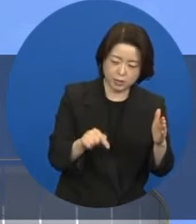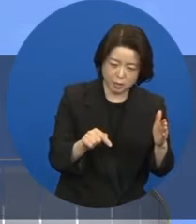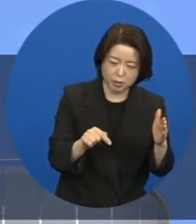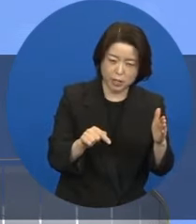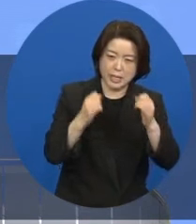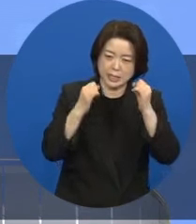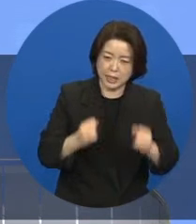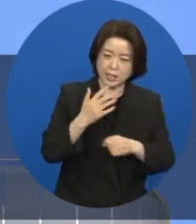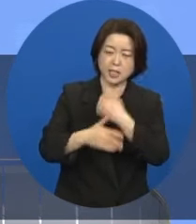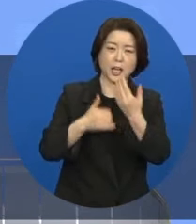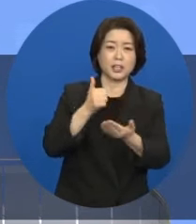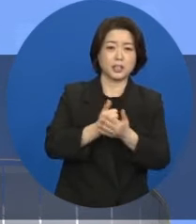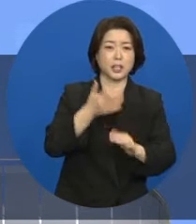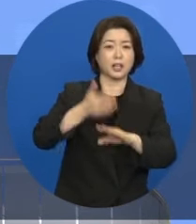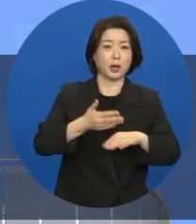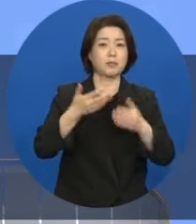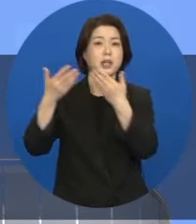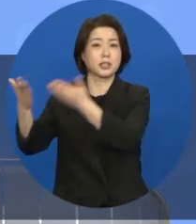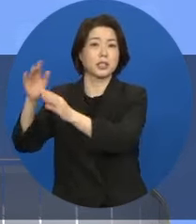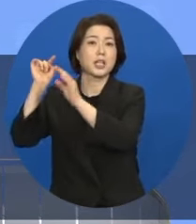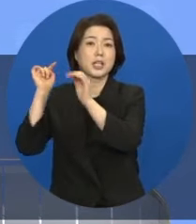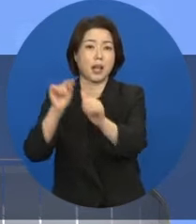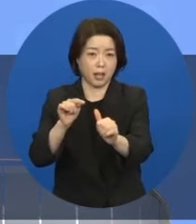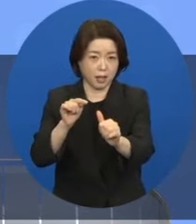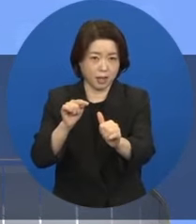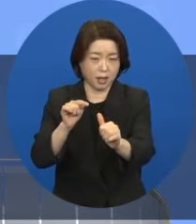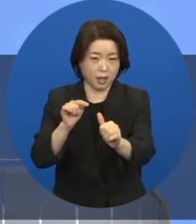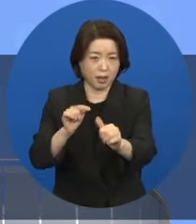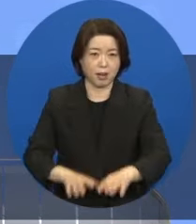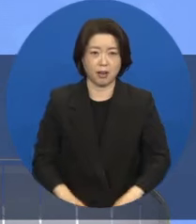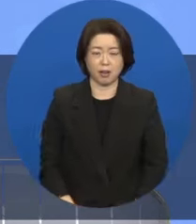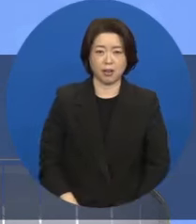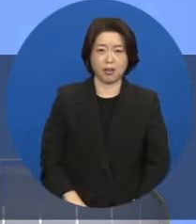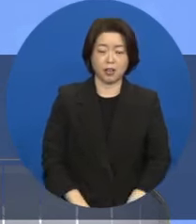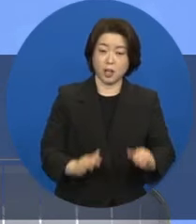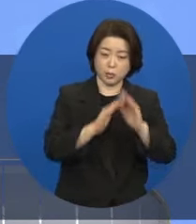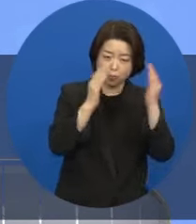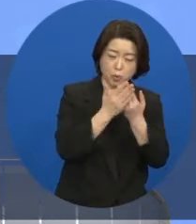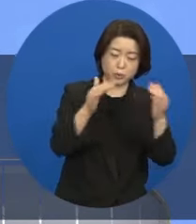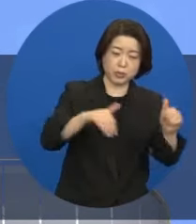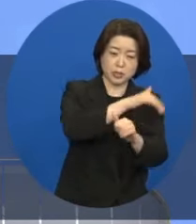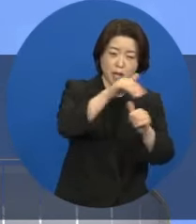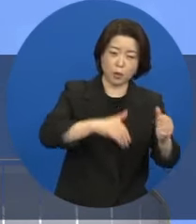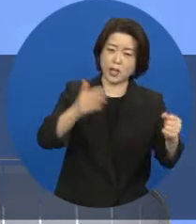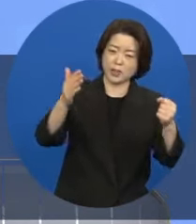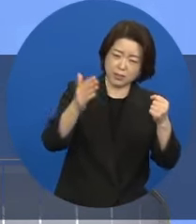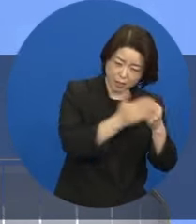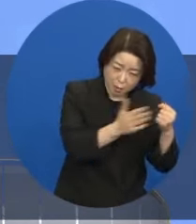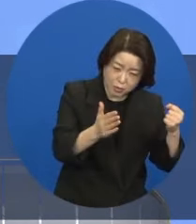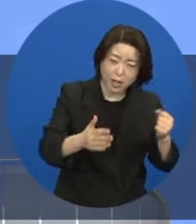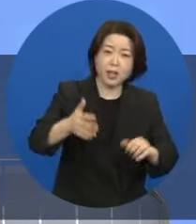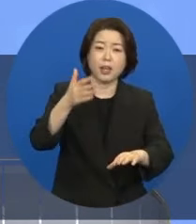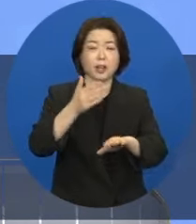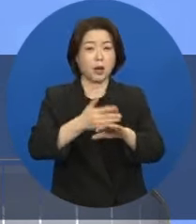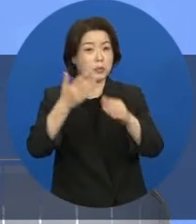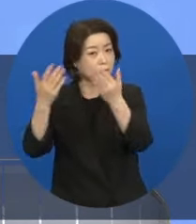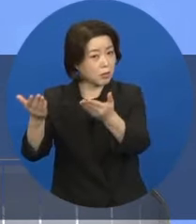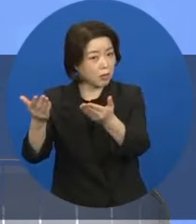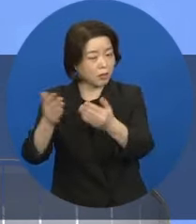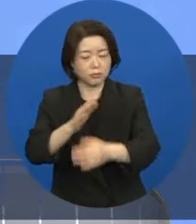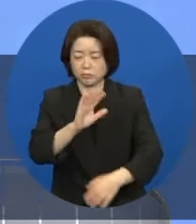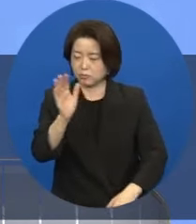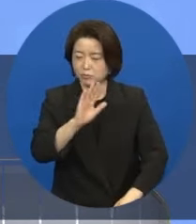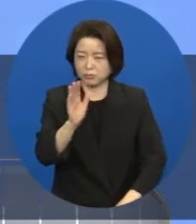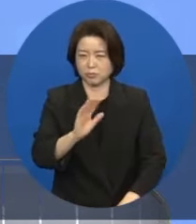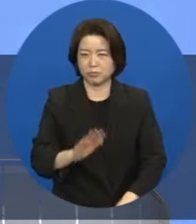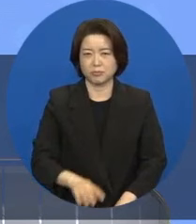감사하라 이렇게 되 있지 모든 상에 감사라고 하지 않습니다 만약 그랬으면를